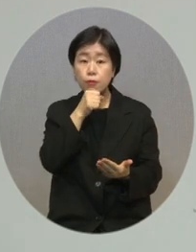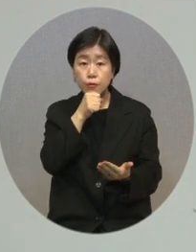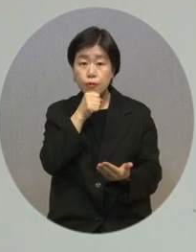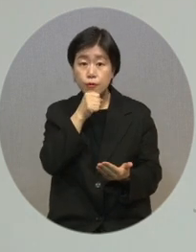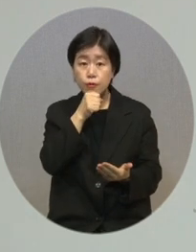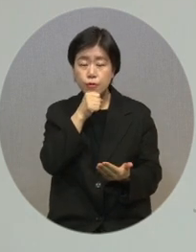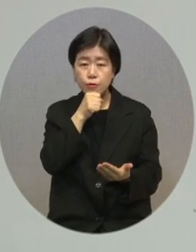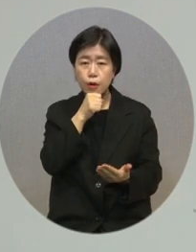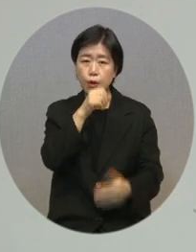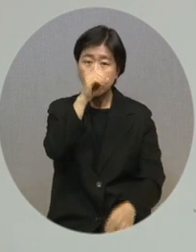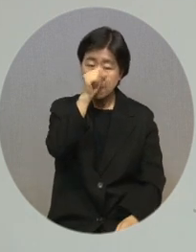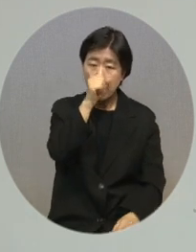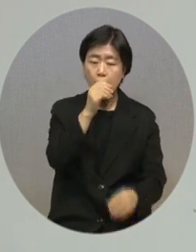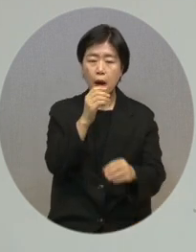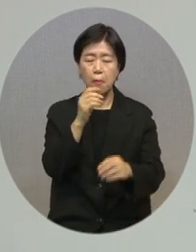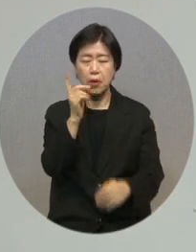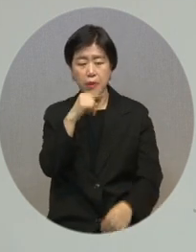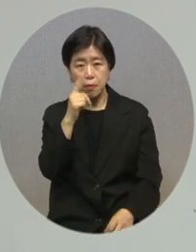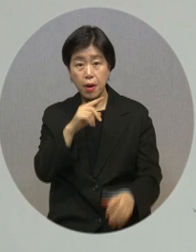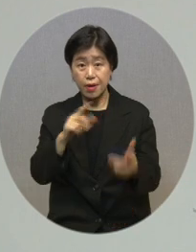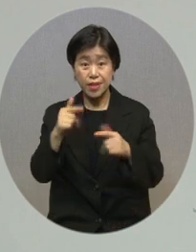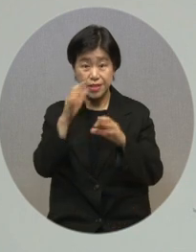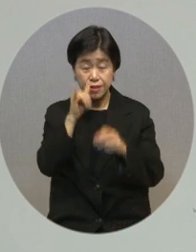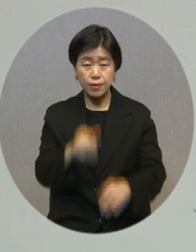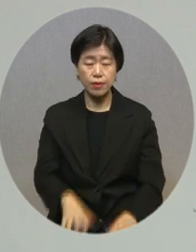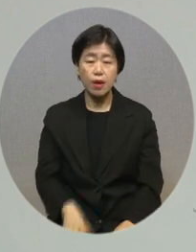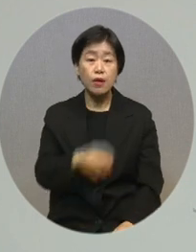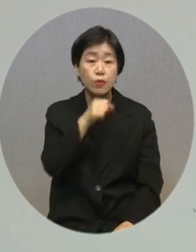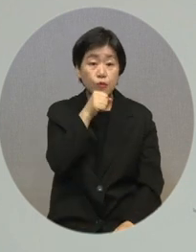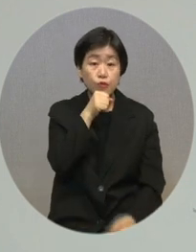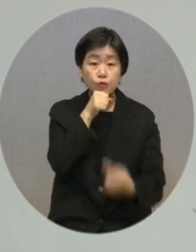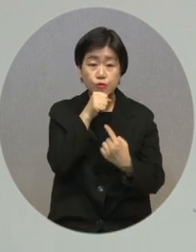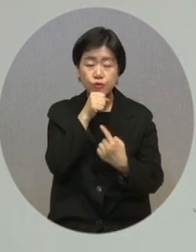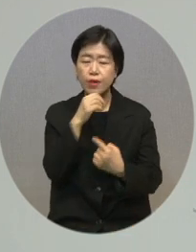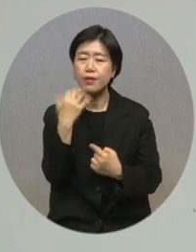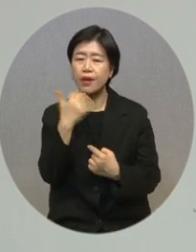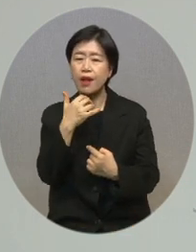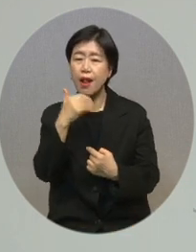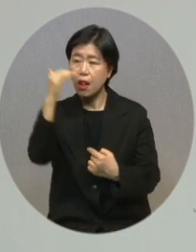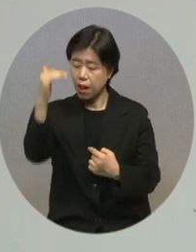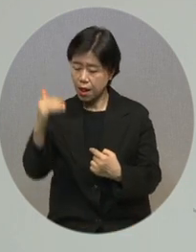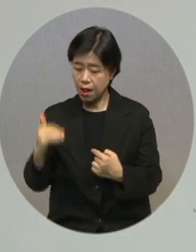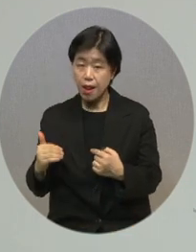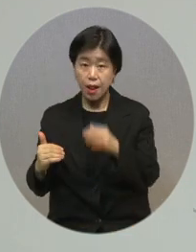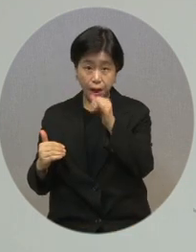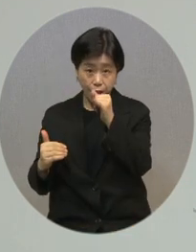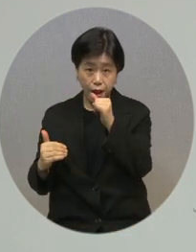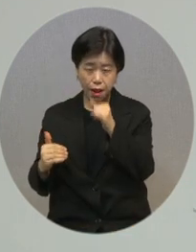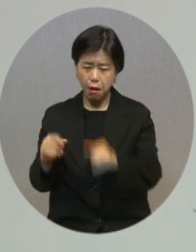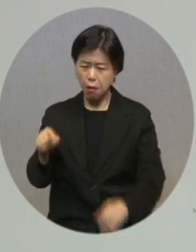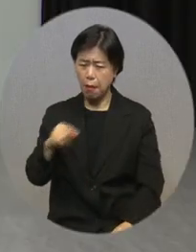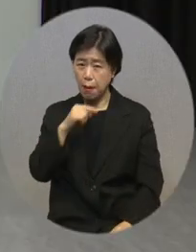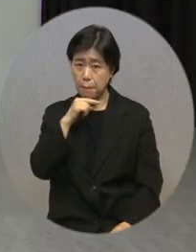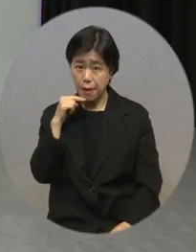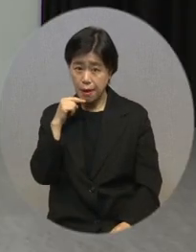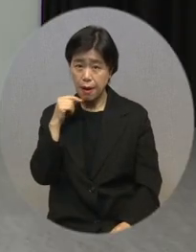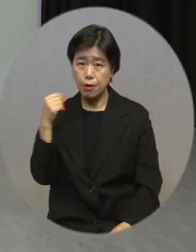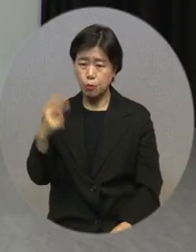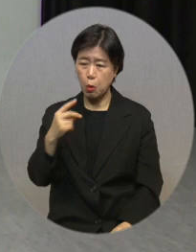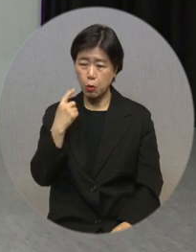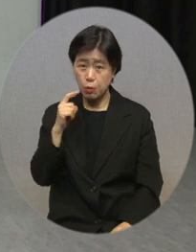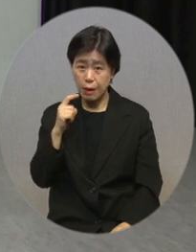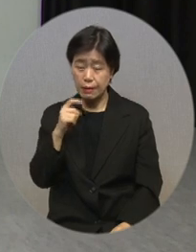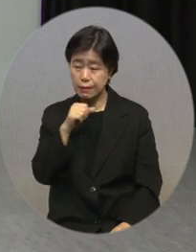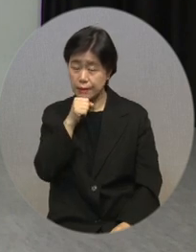초록색이 나옵니다. 네. 그 중에서 빨간색이나 그 노란색이 나오는 데는 그 저희 고용노동부에 좀 연락을 해달라. 그렇게